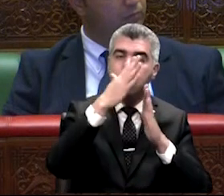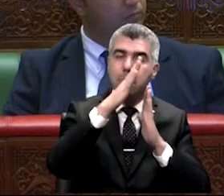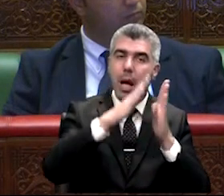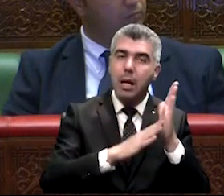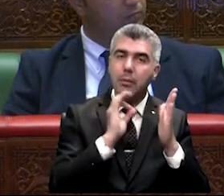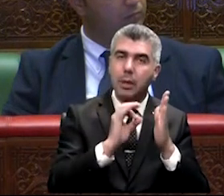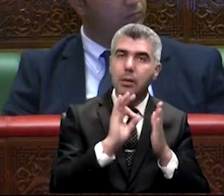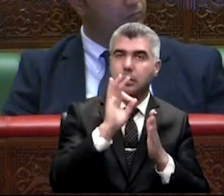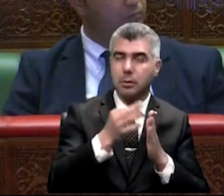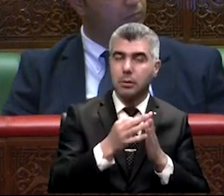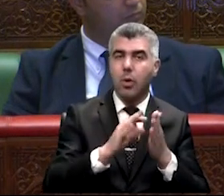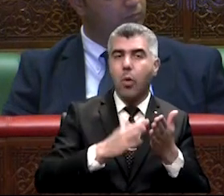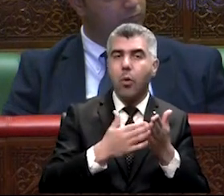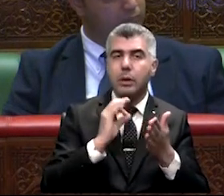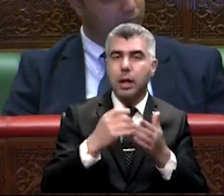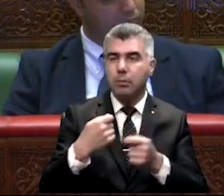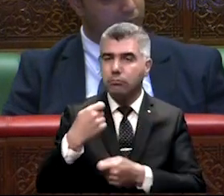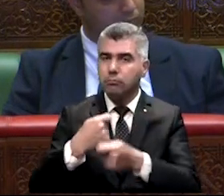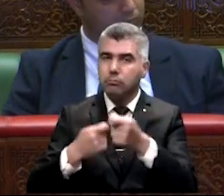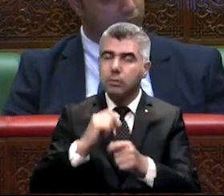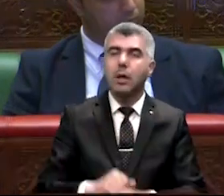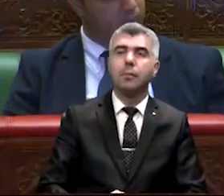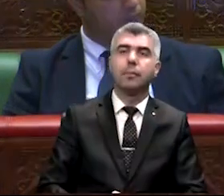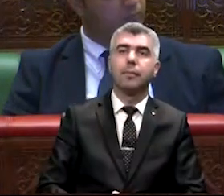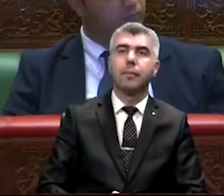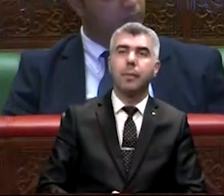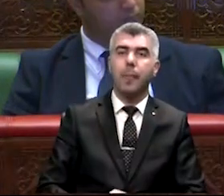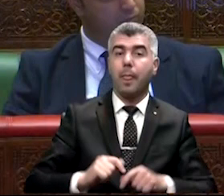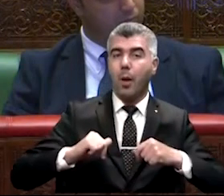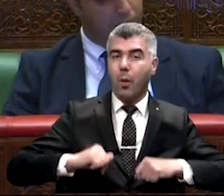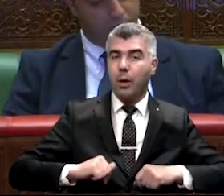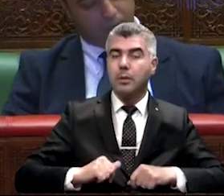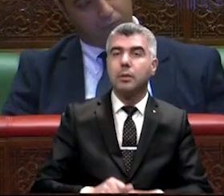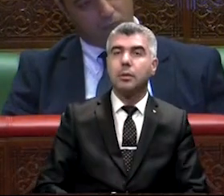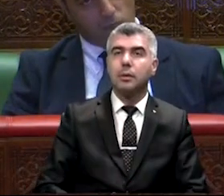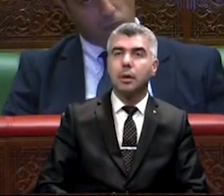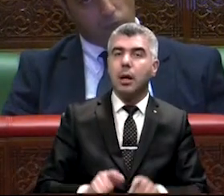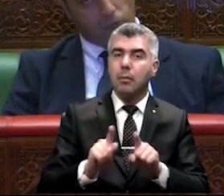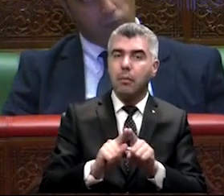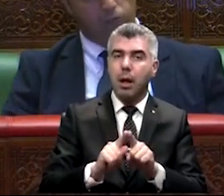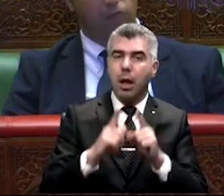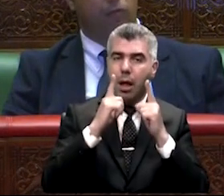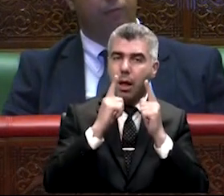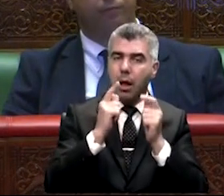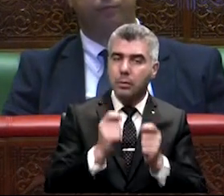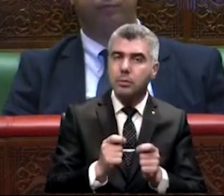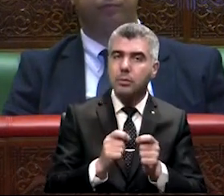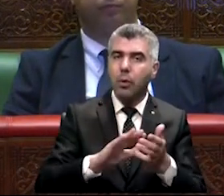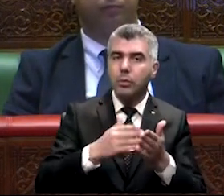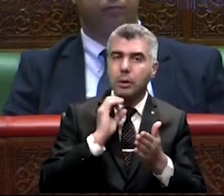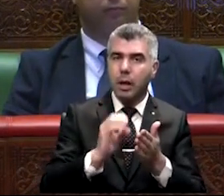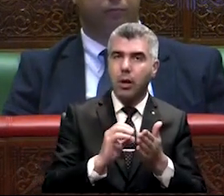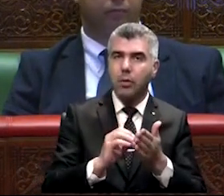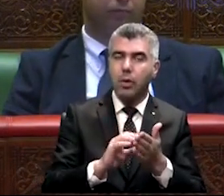خلال توفير اطار ملائم الاستثمار السيد الوزير المحترم في سياق الرؤيه الراميه الى عكس معادله الاستثمار